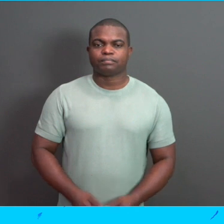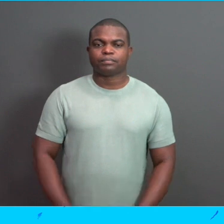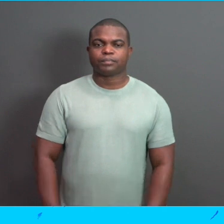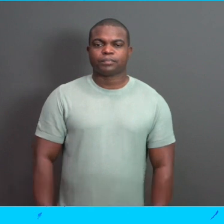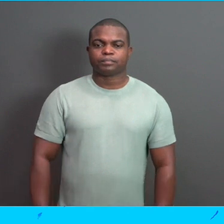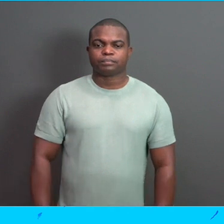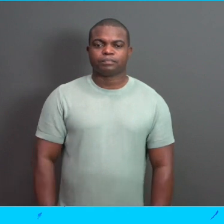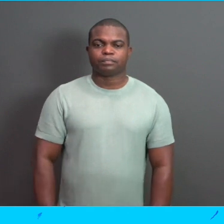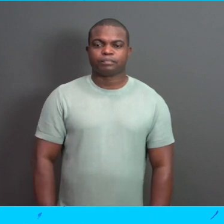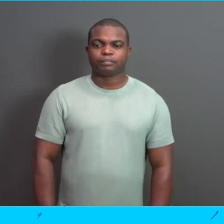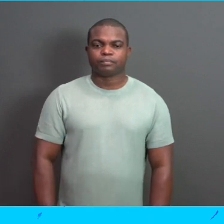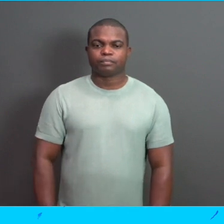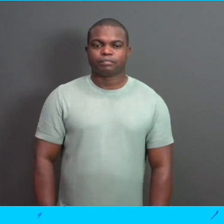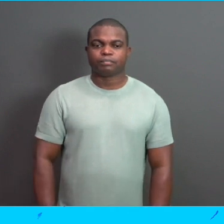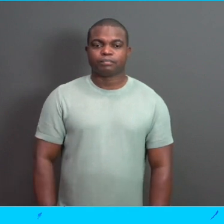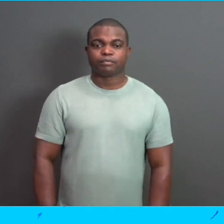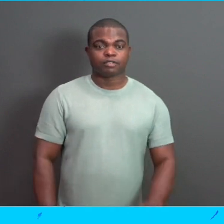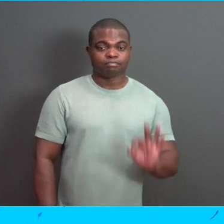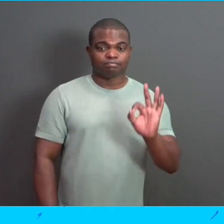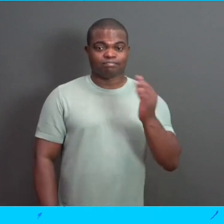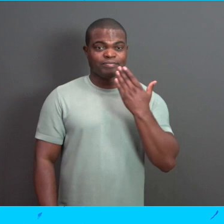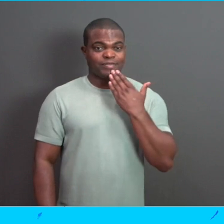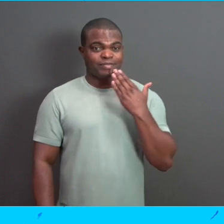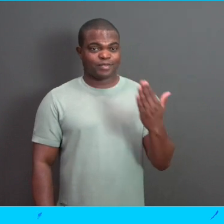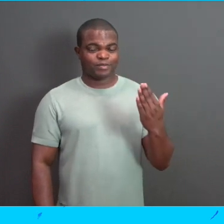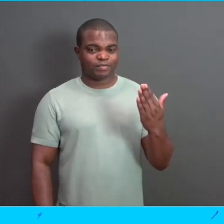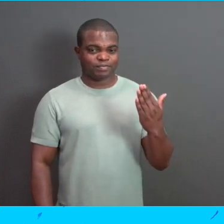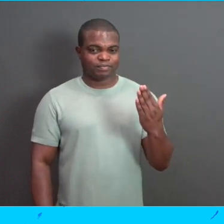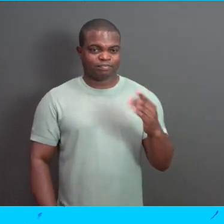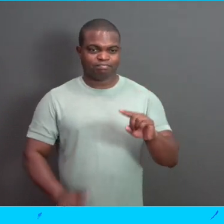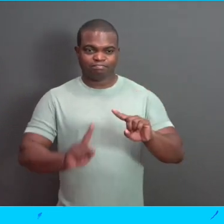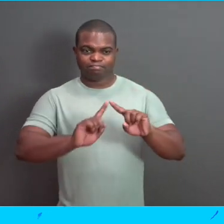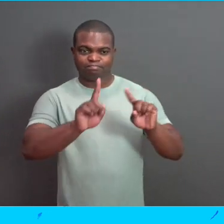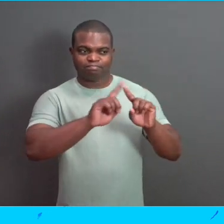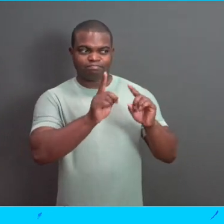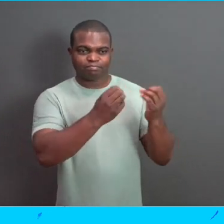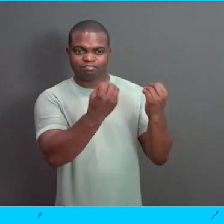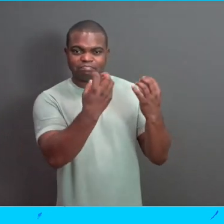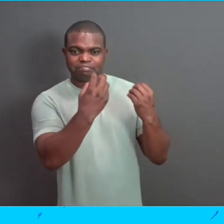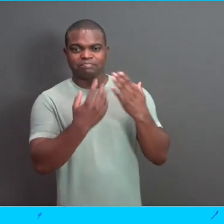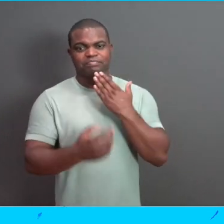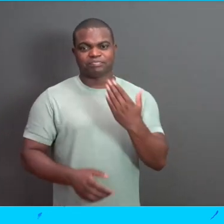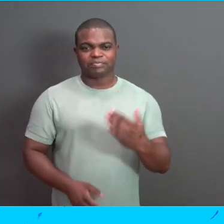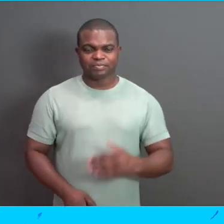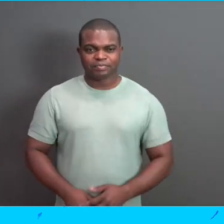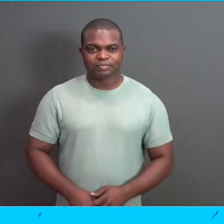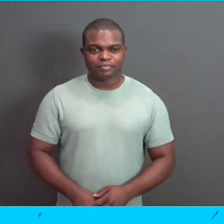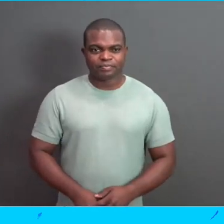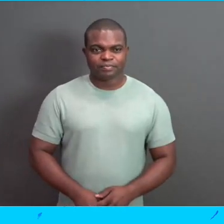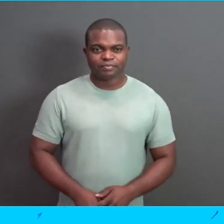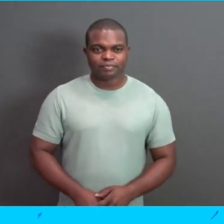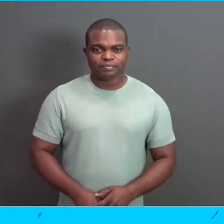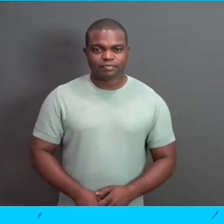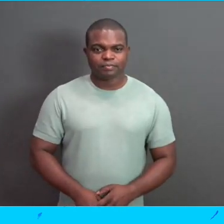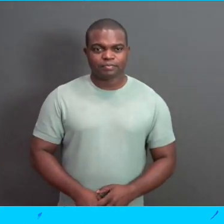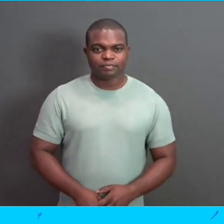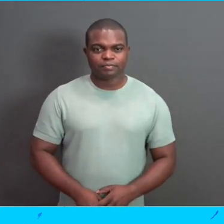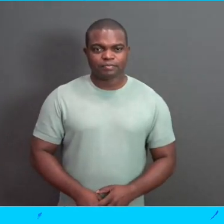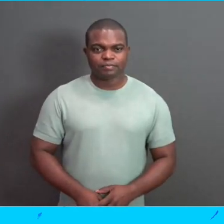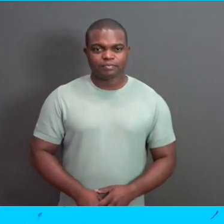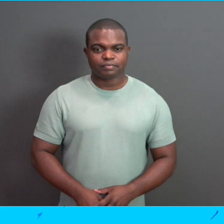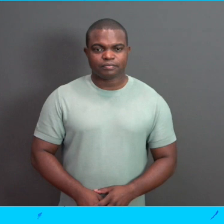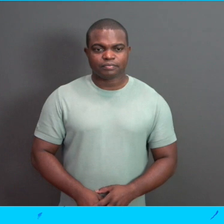Nous sommes affectés par le chômage. Comment ces défis impactent toi et ta famille?